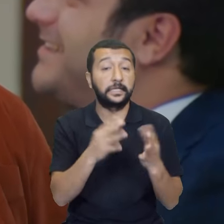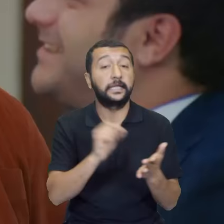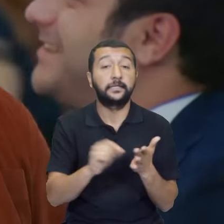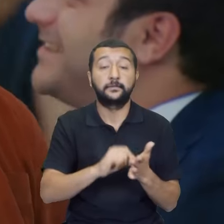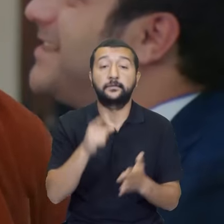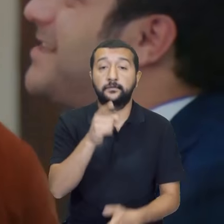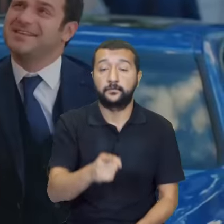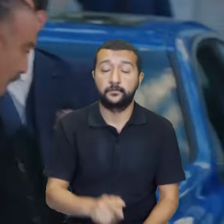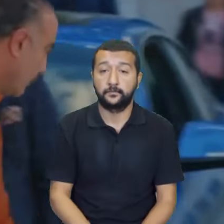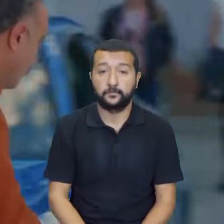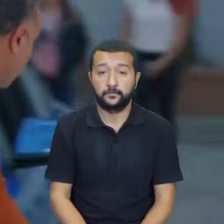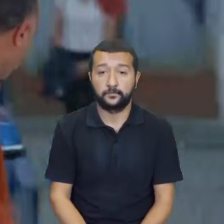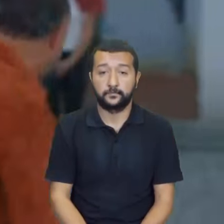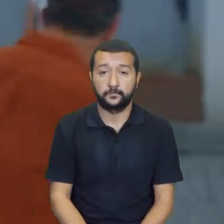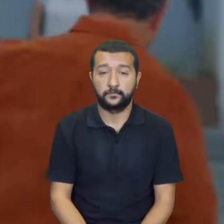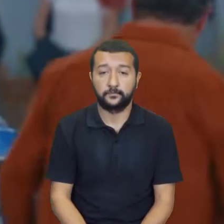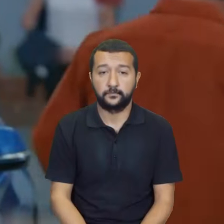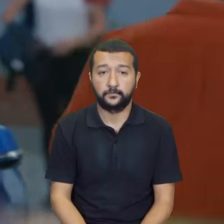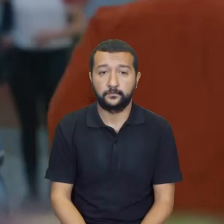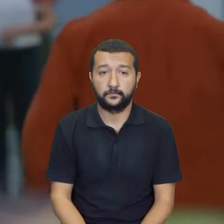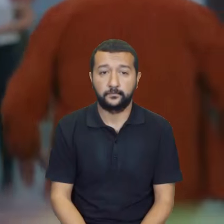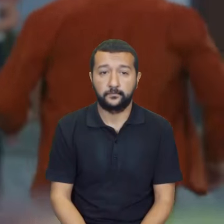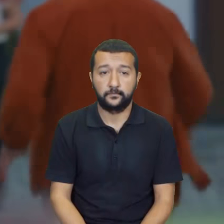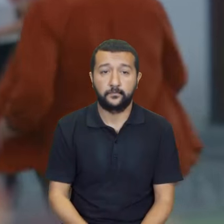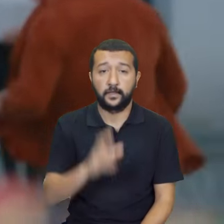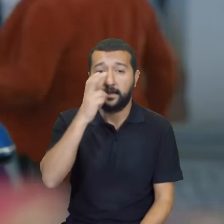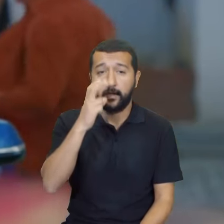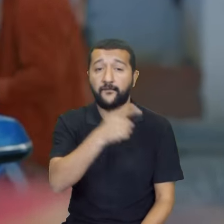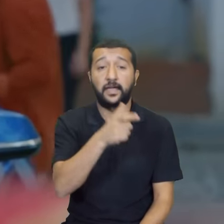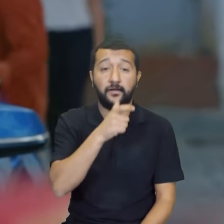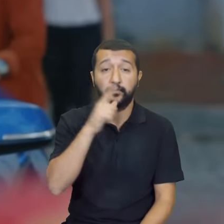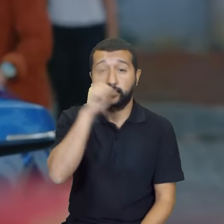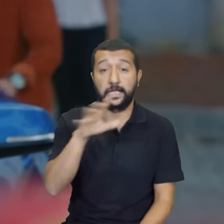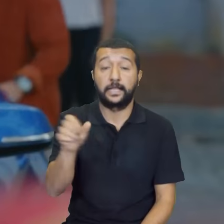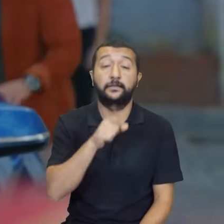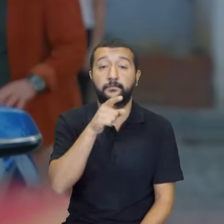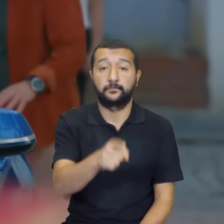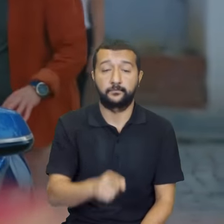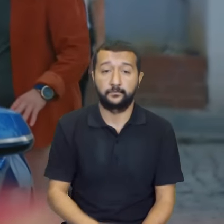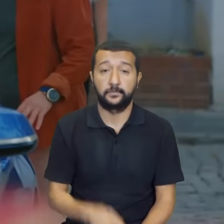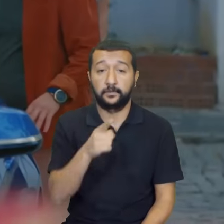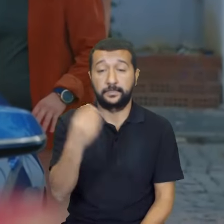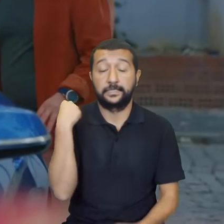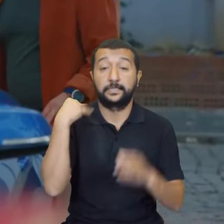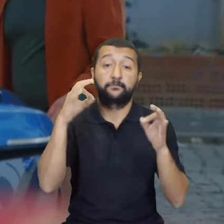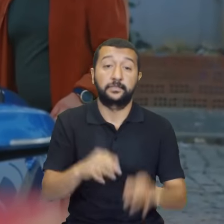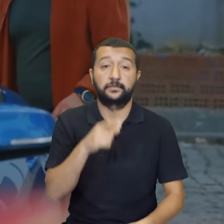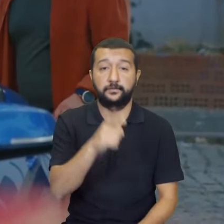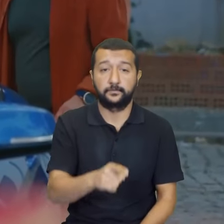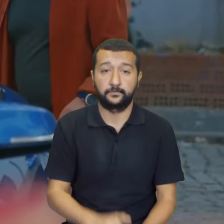yazıyor? Hasetlenerek arkaya koşturdu. Mavi kahve sayesinde aldım. Bu daha